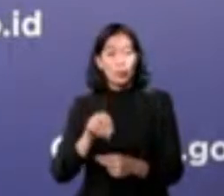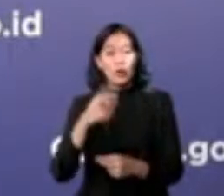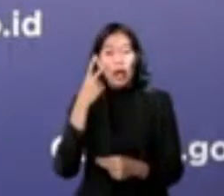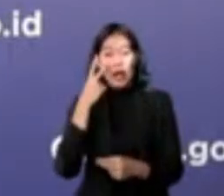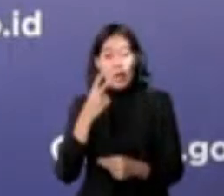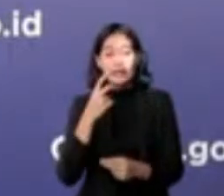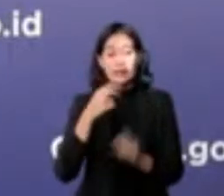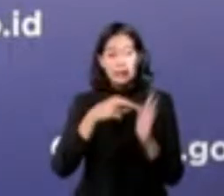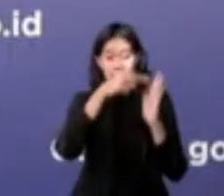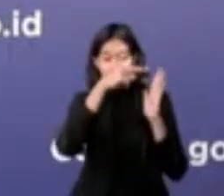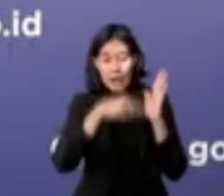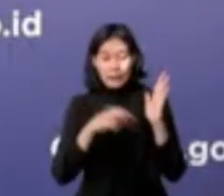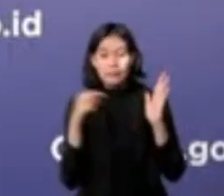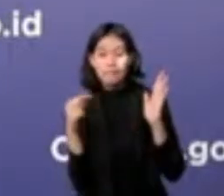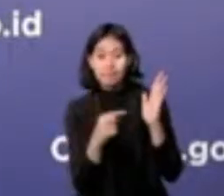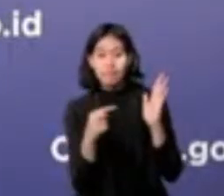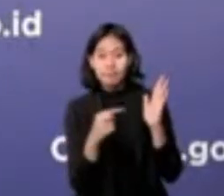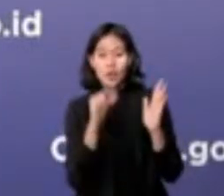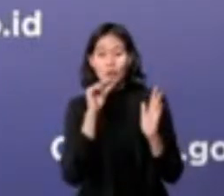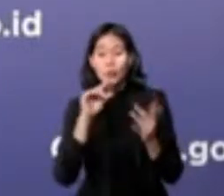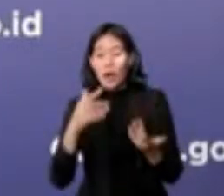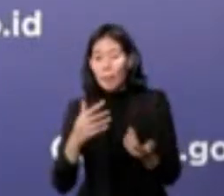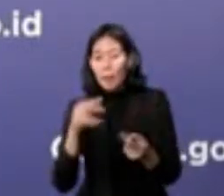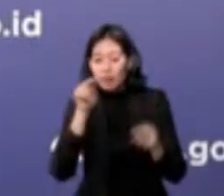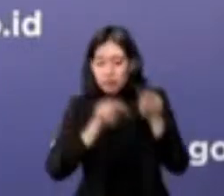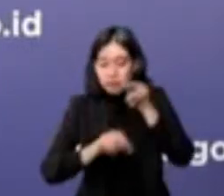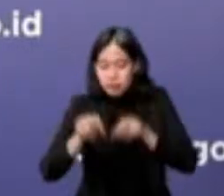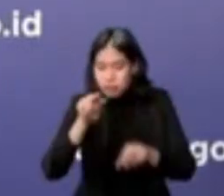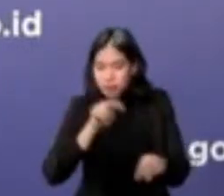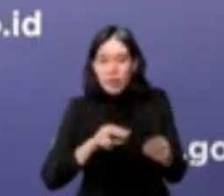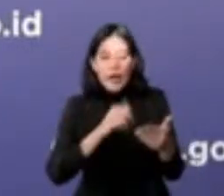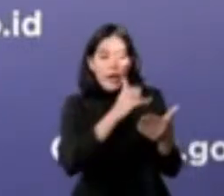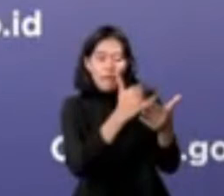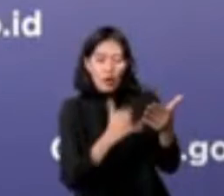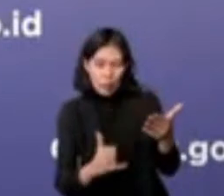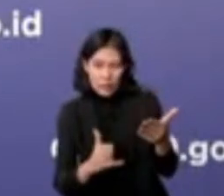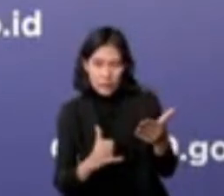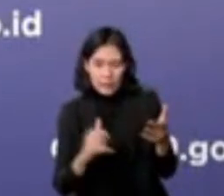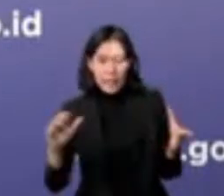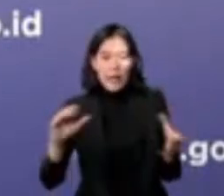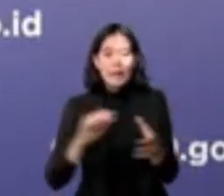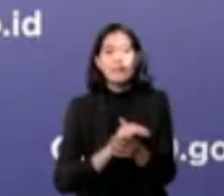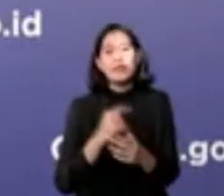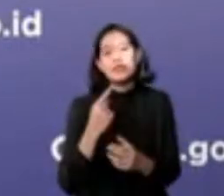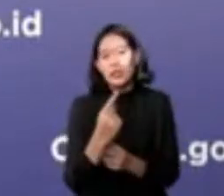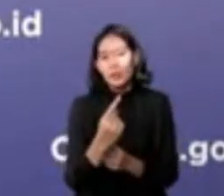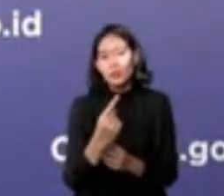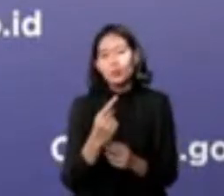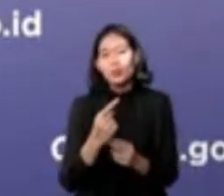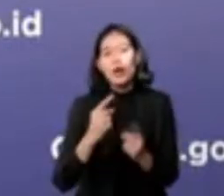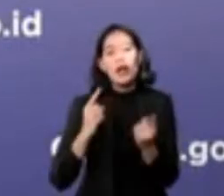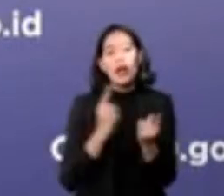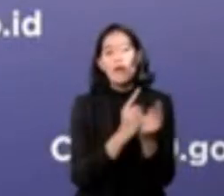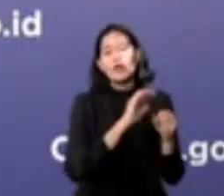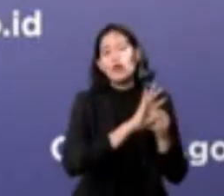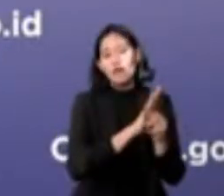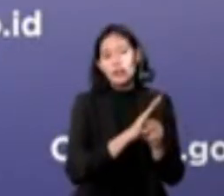sistem integrasi data yang berguna untuk monitoring dan evaluasi, yakni Bersatu Lawan COVID atau